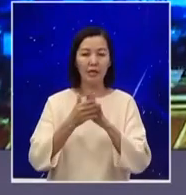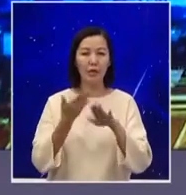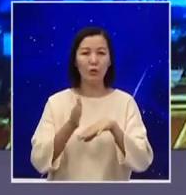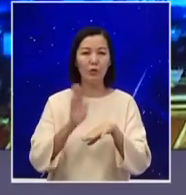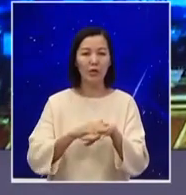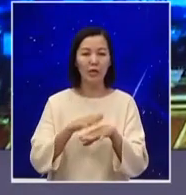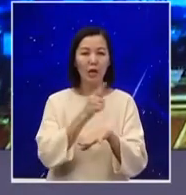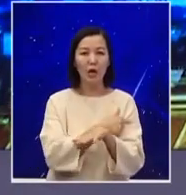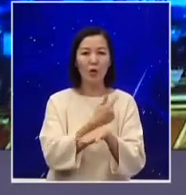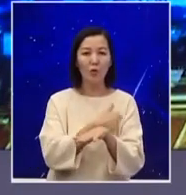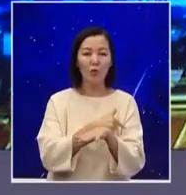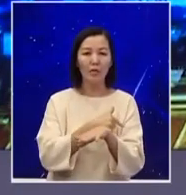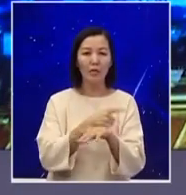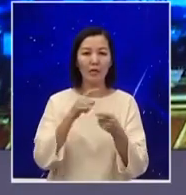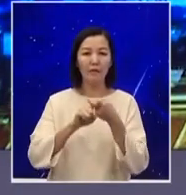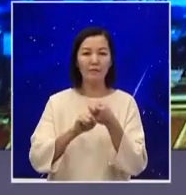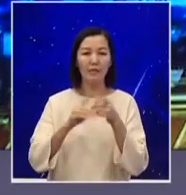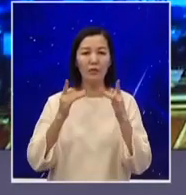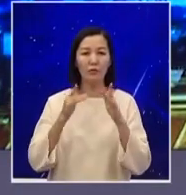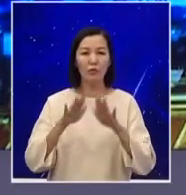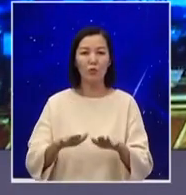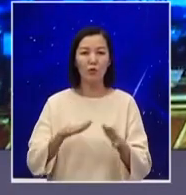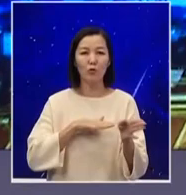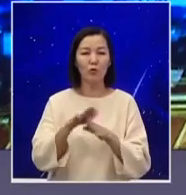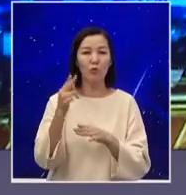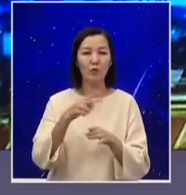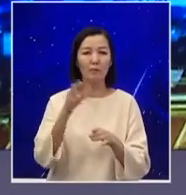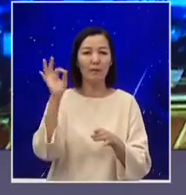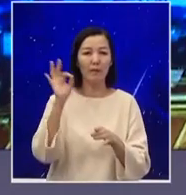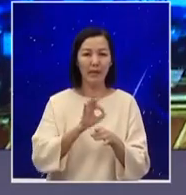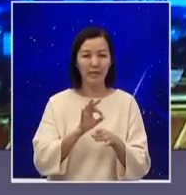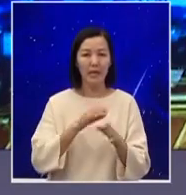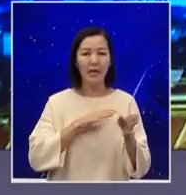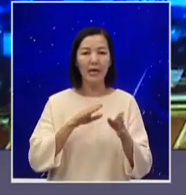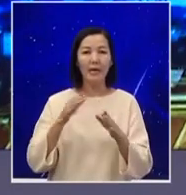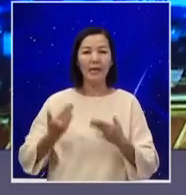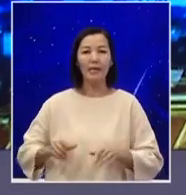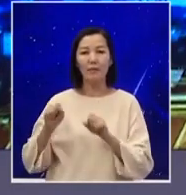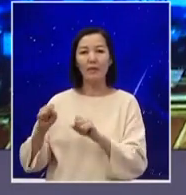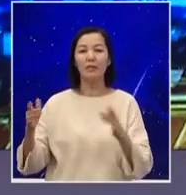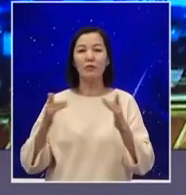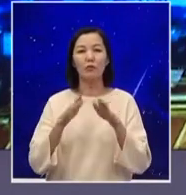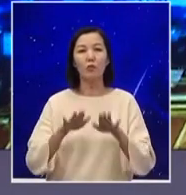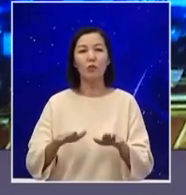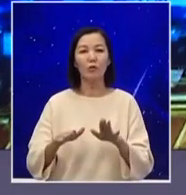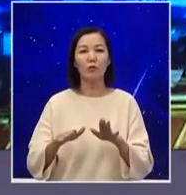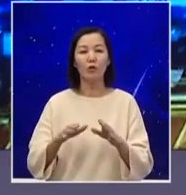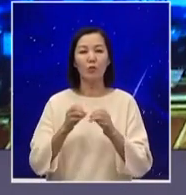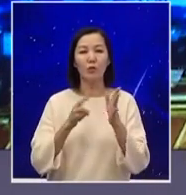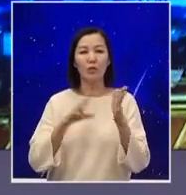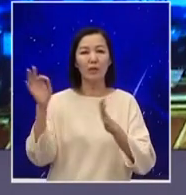күрделенген. Ауруханаларда инфекциялық төсек орындарының толтырылуы 21%-ға, реанимациялық төсек орындарының